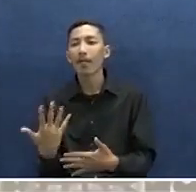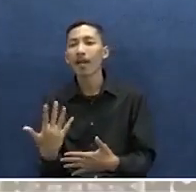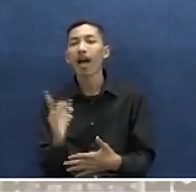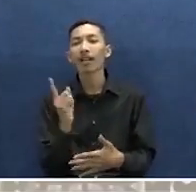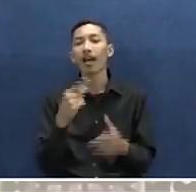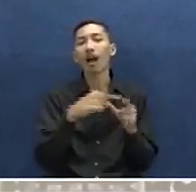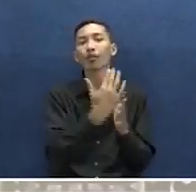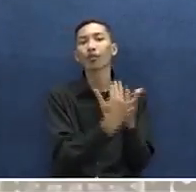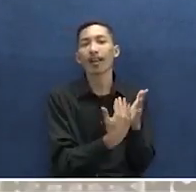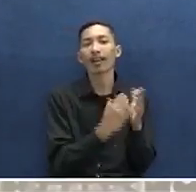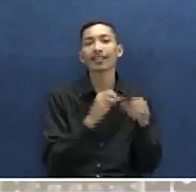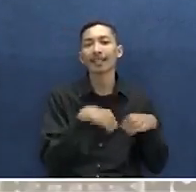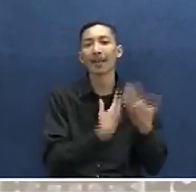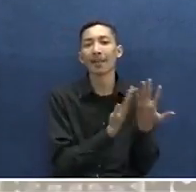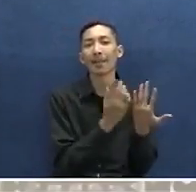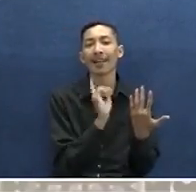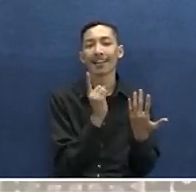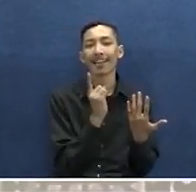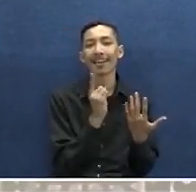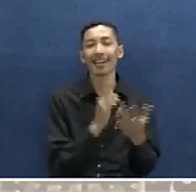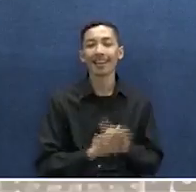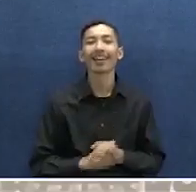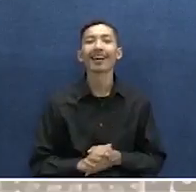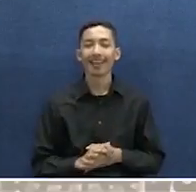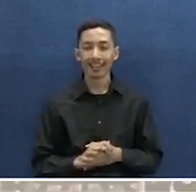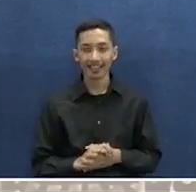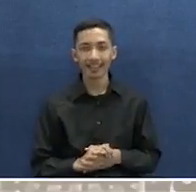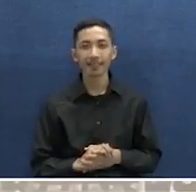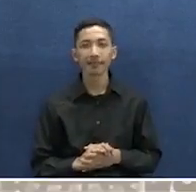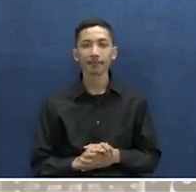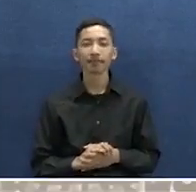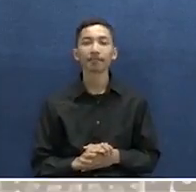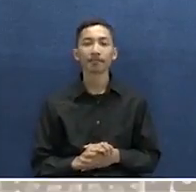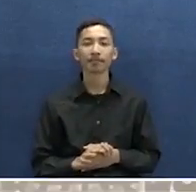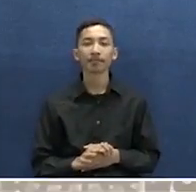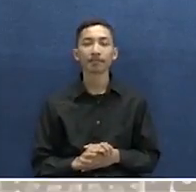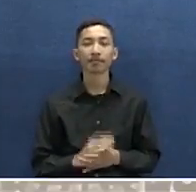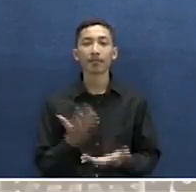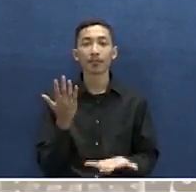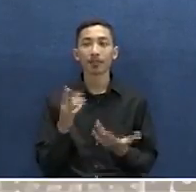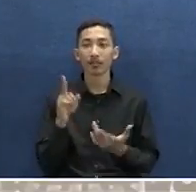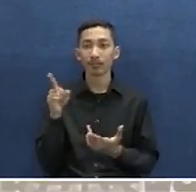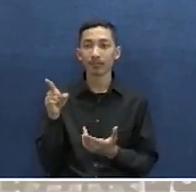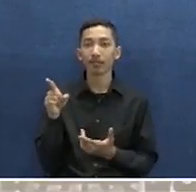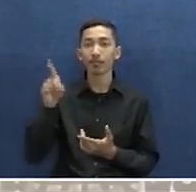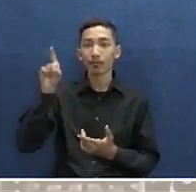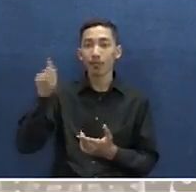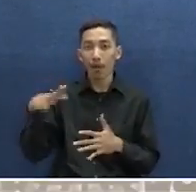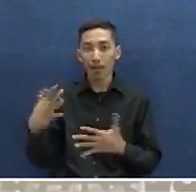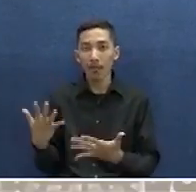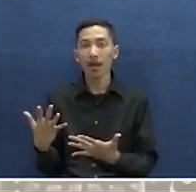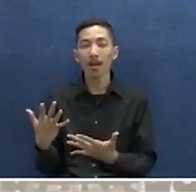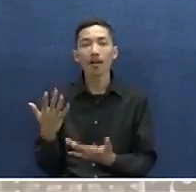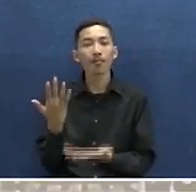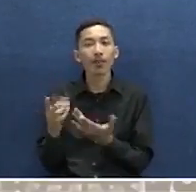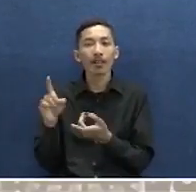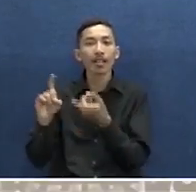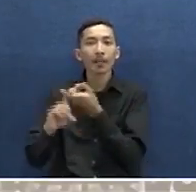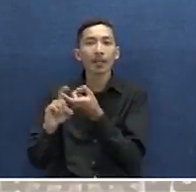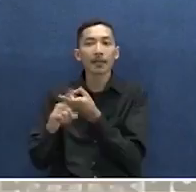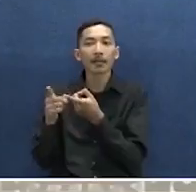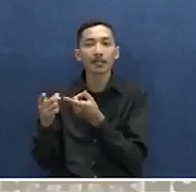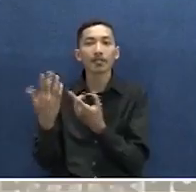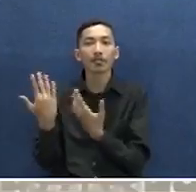ada aturan-aturannya itulah makanya saya yakin banget apapun usaha teman-teman kebutuhan kami dicopy temen-temen pasti akan bisa